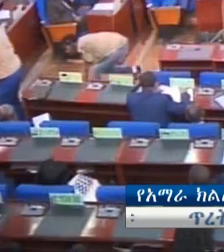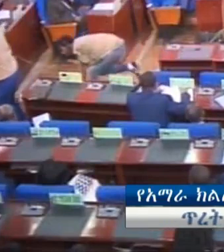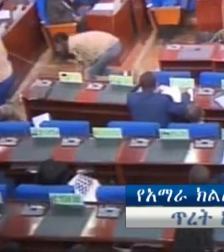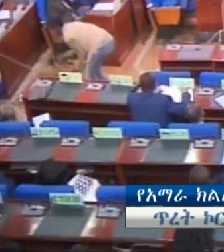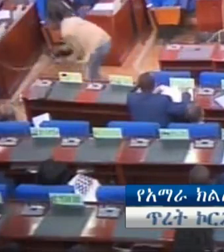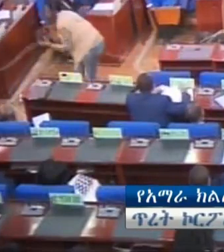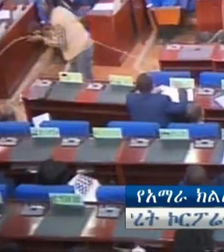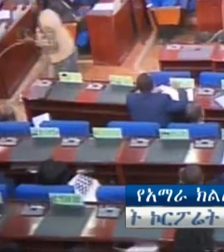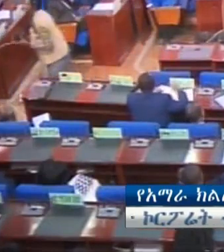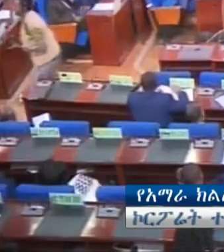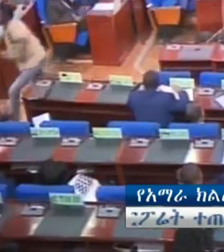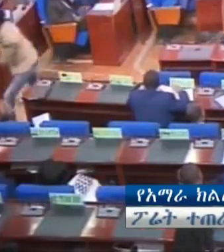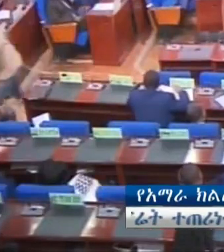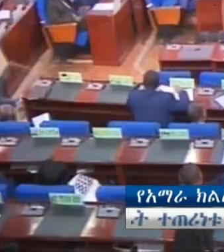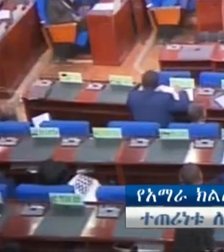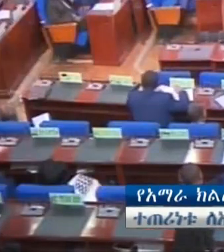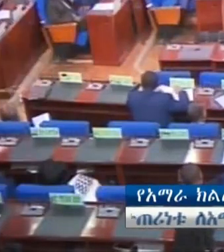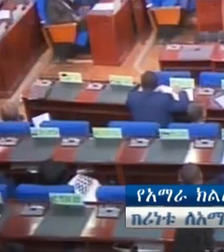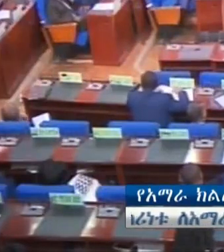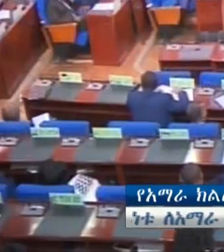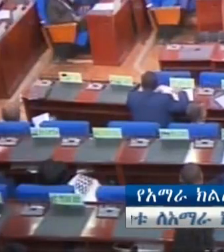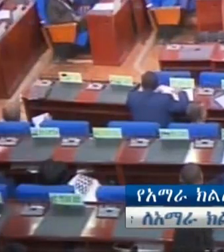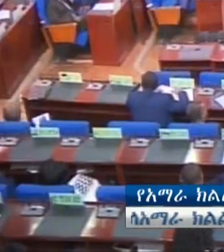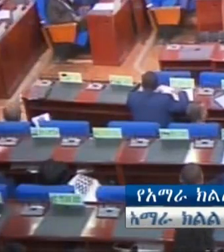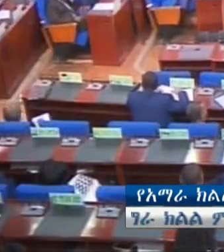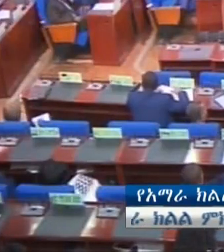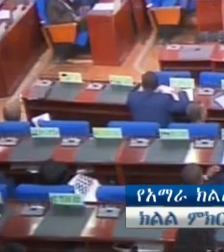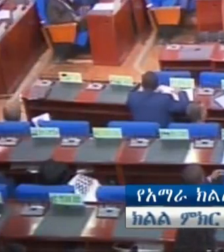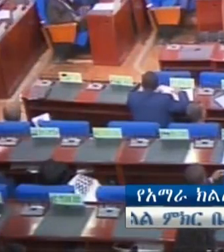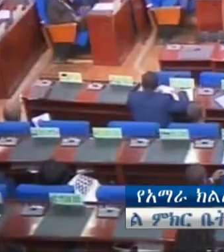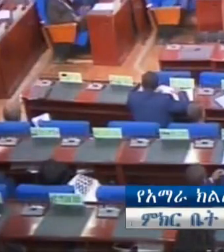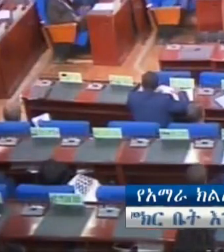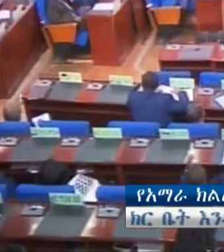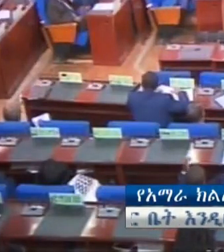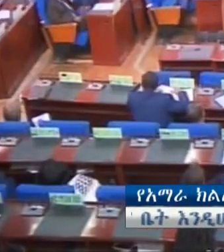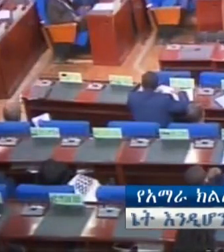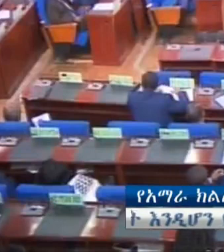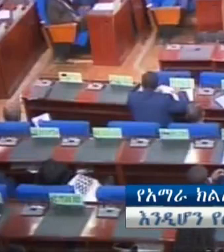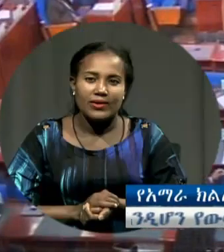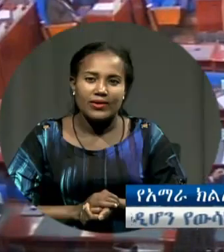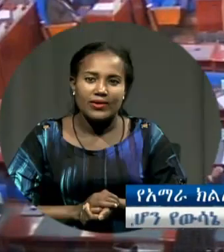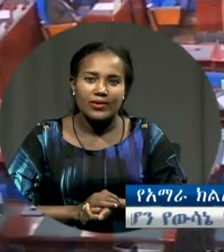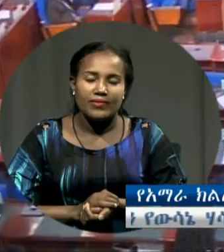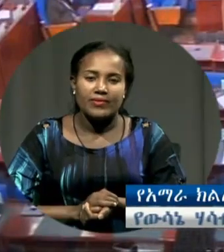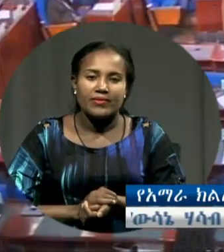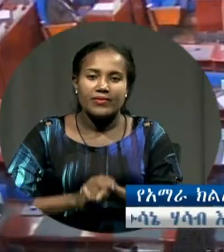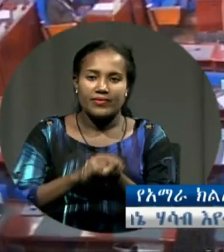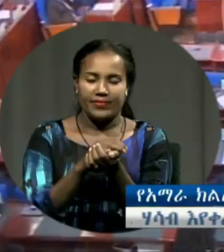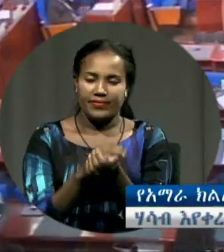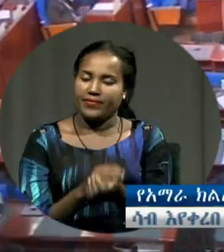አመሰግናለሁ። የተከበሩ አፈ ጉባኤ ሰኢድ ከወይናምባ ምርጫ ክልል ለገሂዳ ወረዳ።